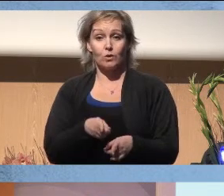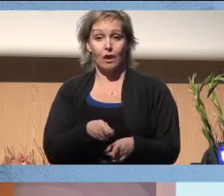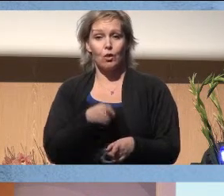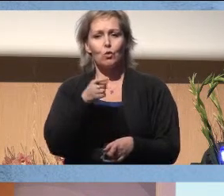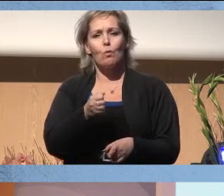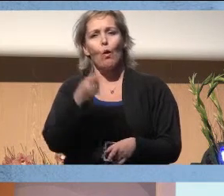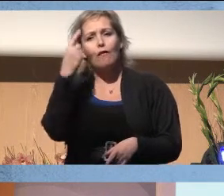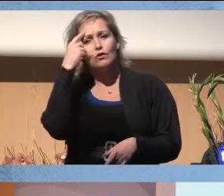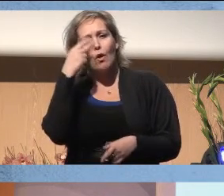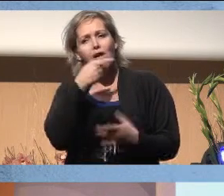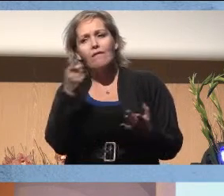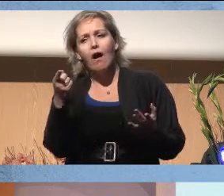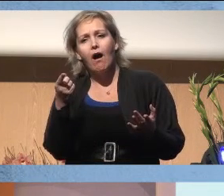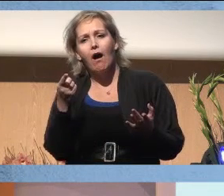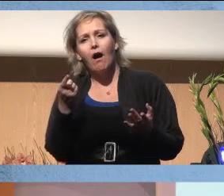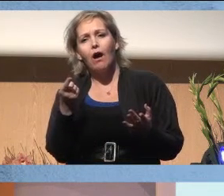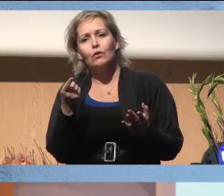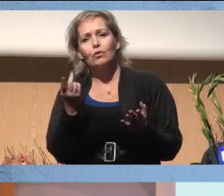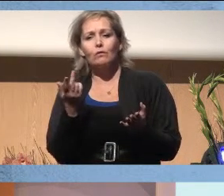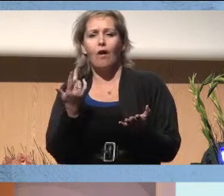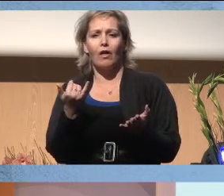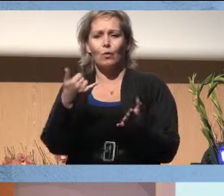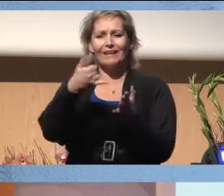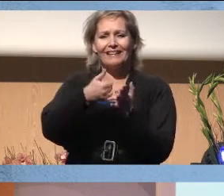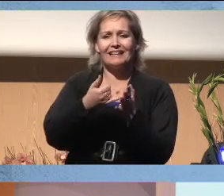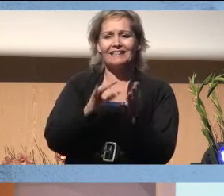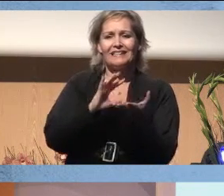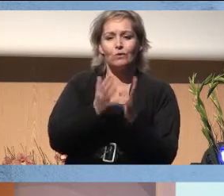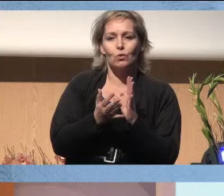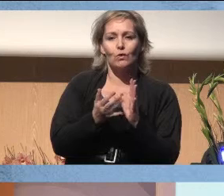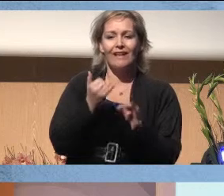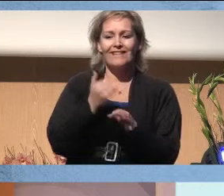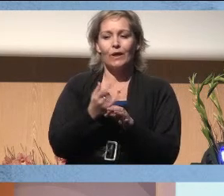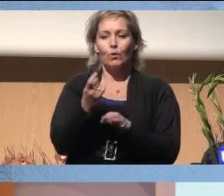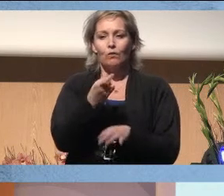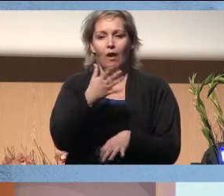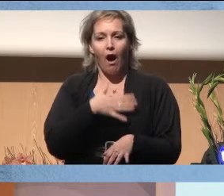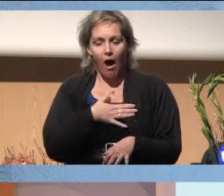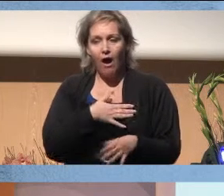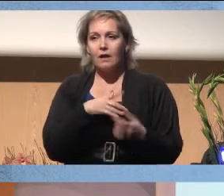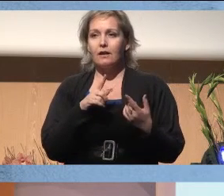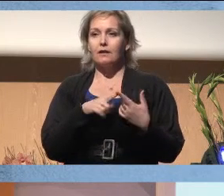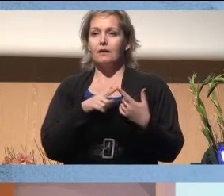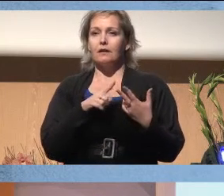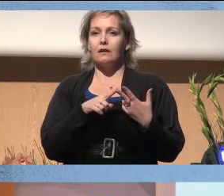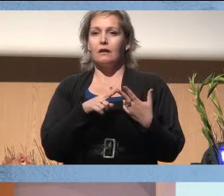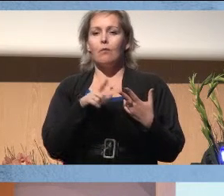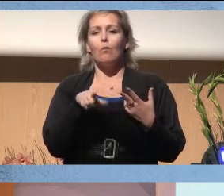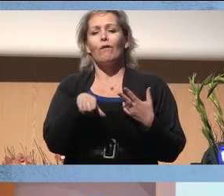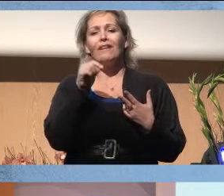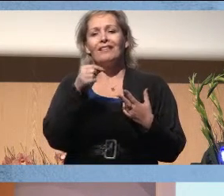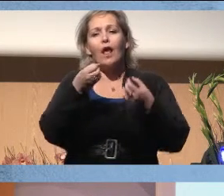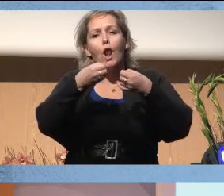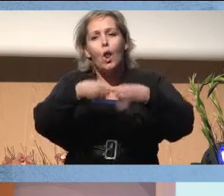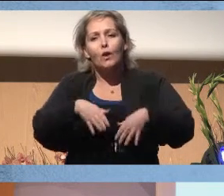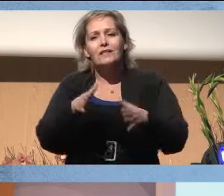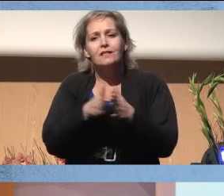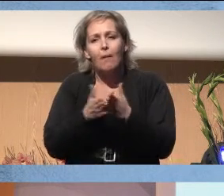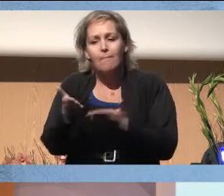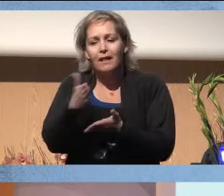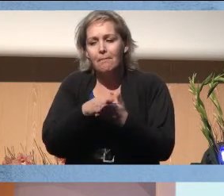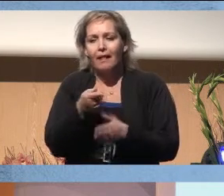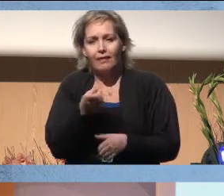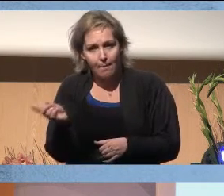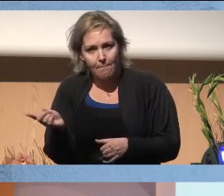må forstå hva de står oppi, hvilke utfordringer de har. Du må finne løsningene sammen med